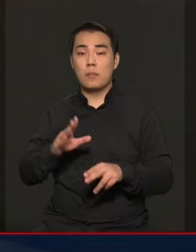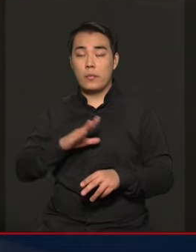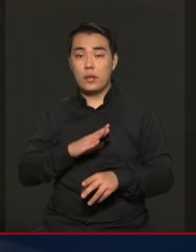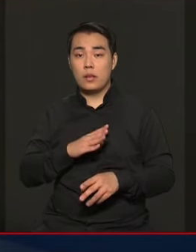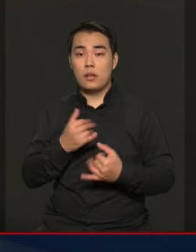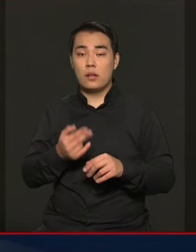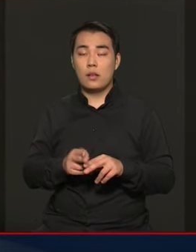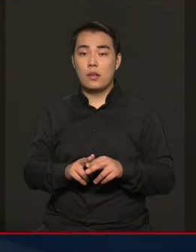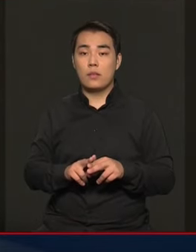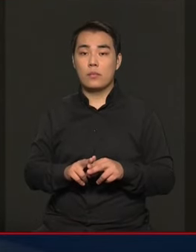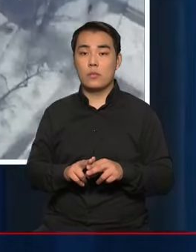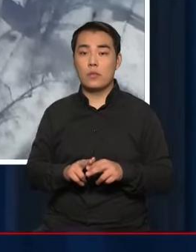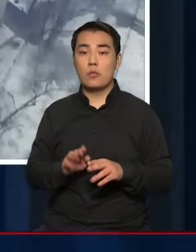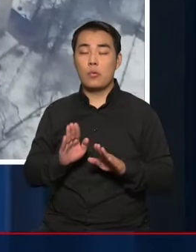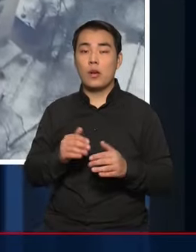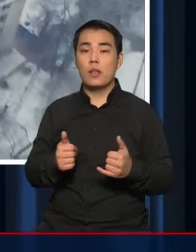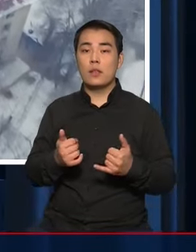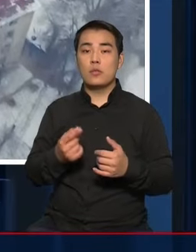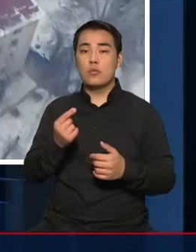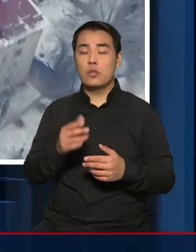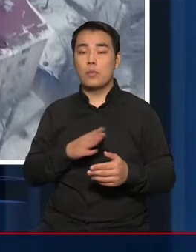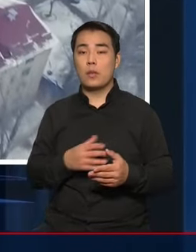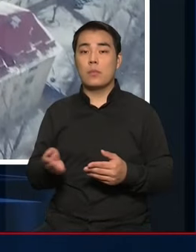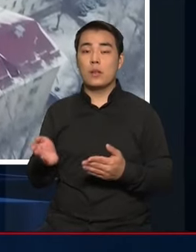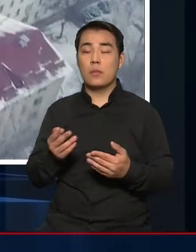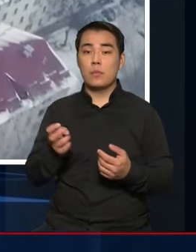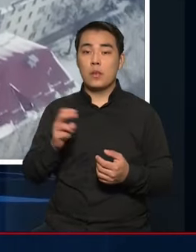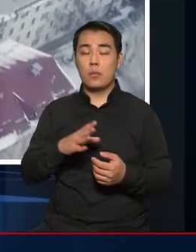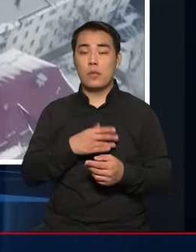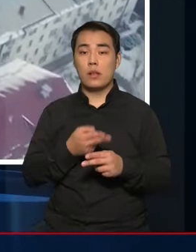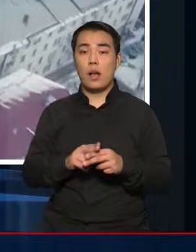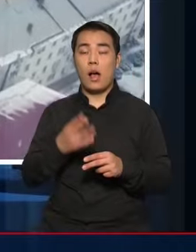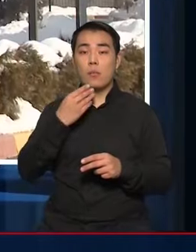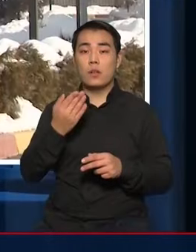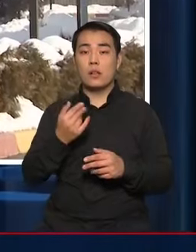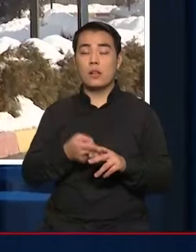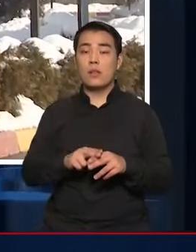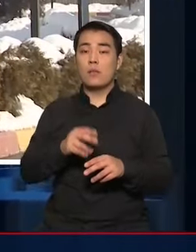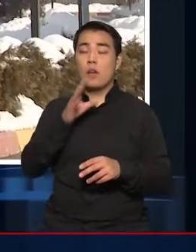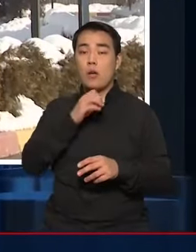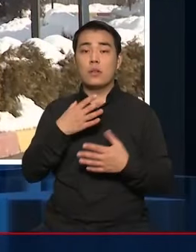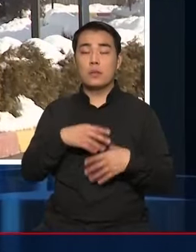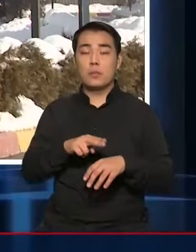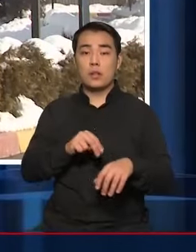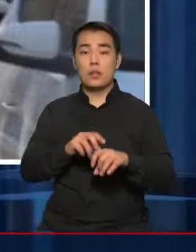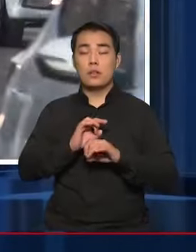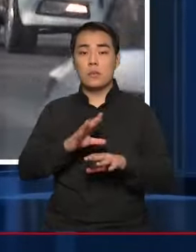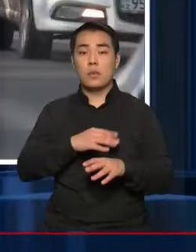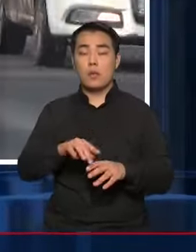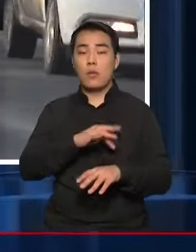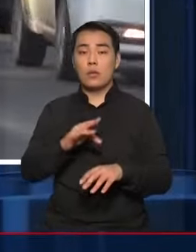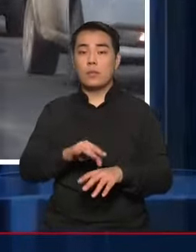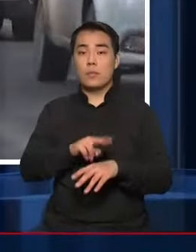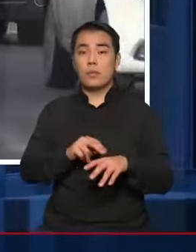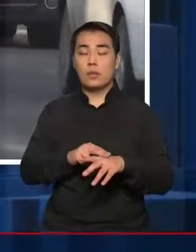жаңағы жаңғыры ғана жетті. Полиция департамент Алматы қаласында тонау фактілері тіркелмегенін хабарлады. Қаланың полиция бөлімшелері